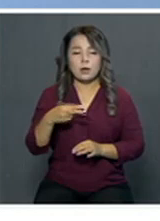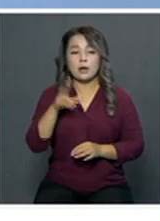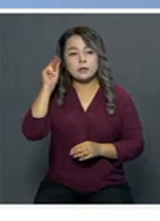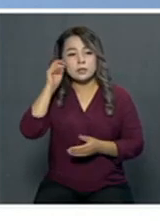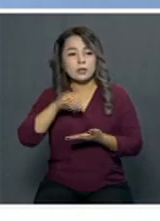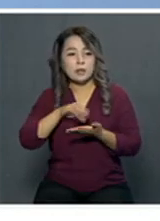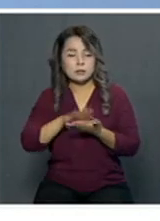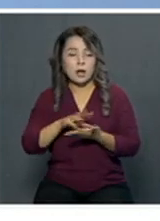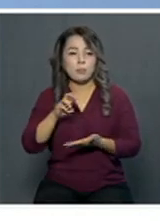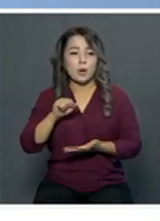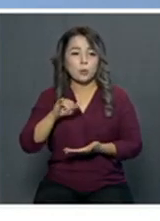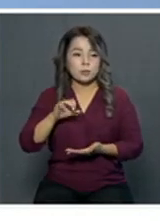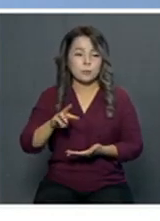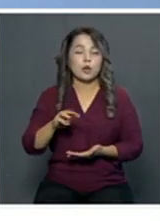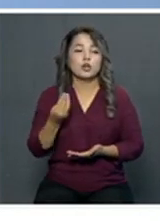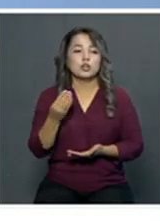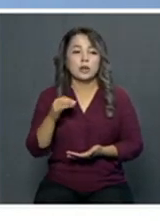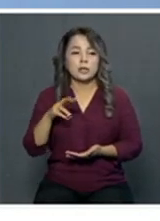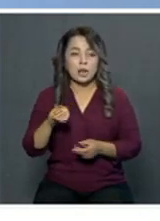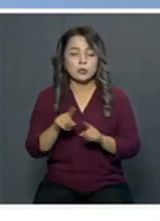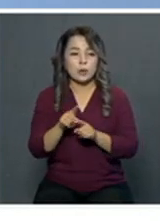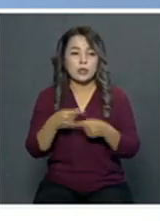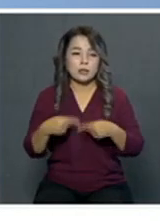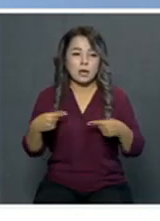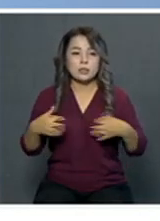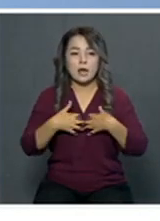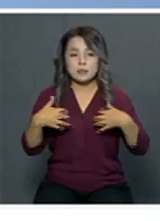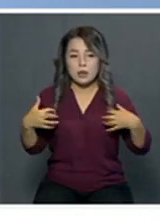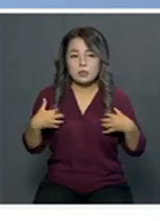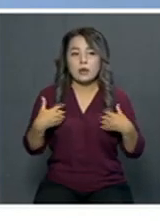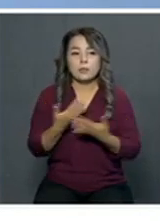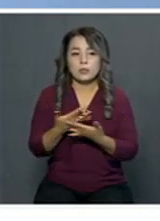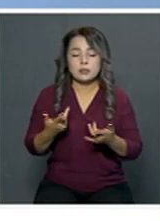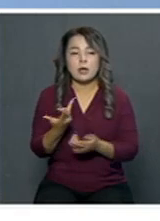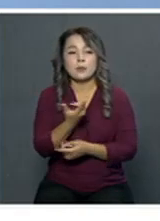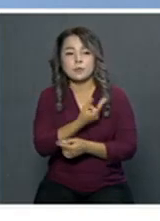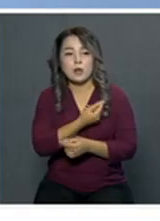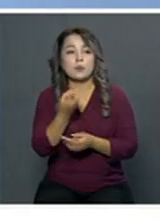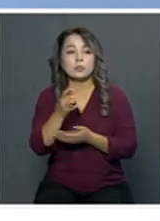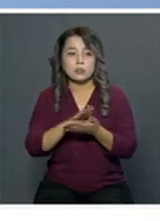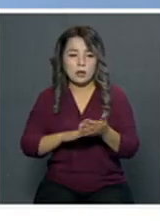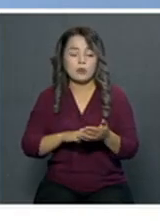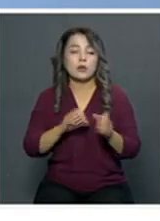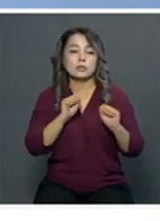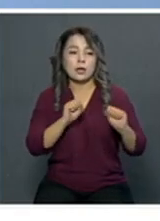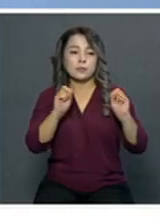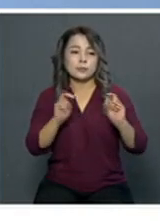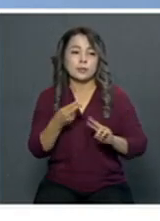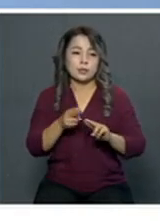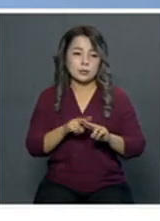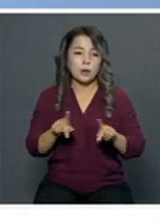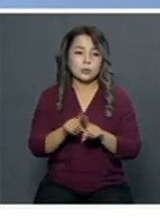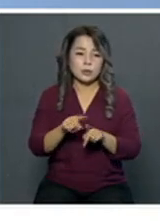шілде айларында әртүрлі жануарларда, соның ішінде приматтарға егіліп, әр қарай вакцинаның